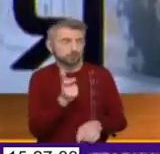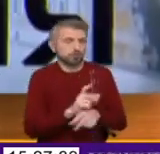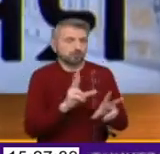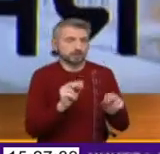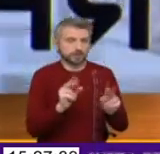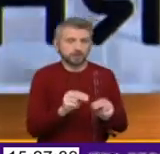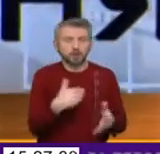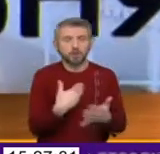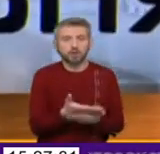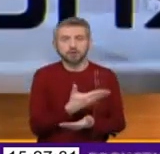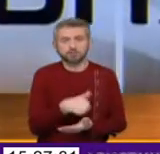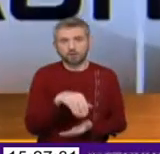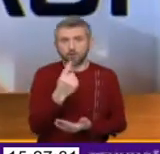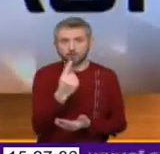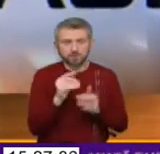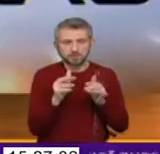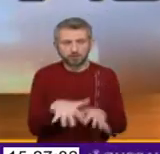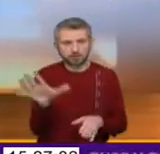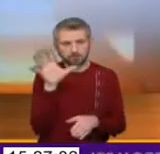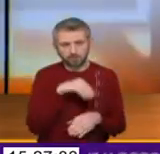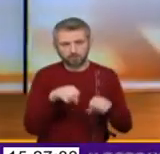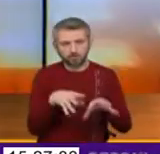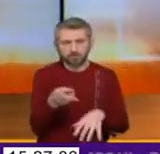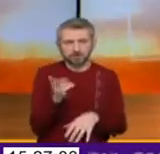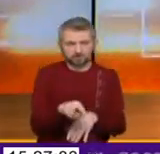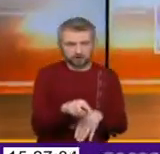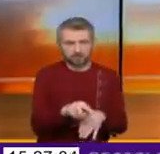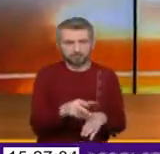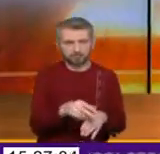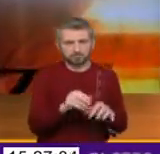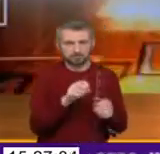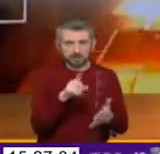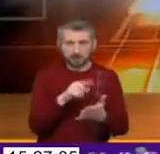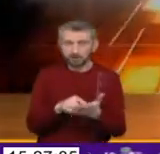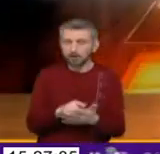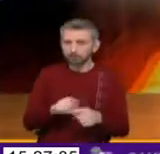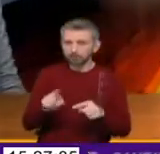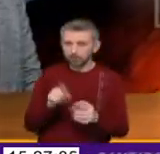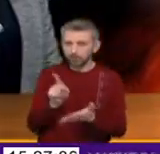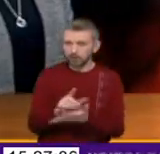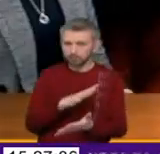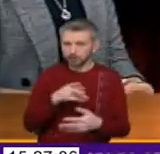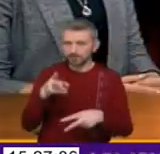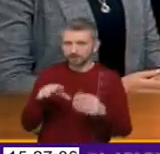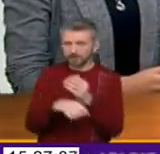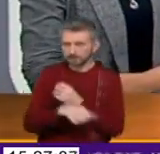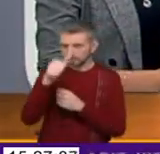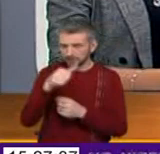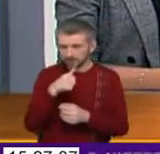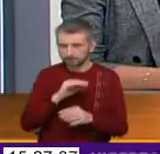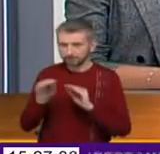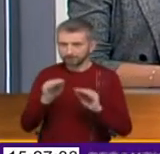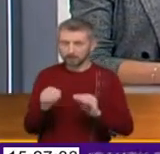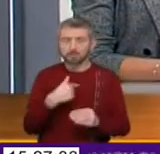щасливі. І от ми одним заходом закрили вже 2 заходи. Угу. Тобто, ось вони обидві мають так бути вже не про кінці місяця встановлення. Ми ще